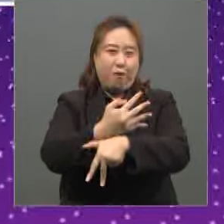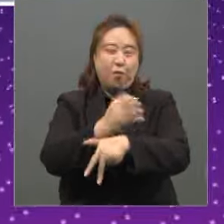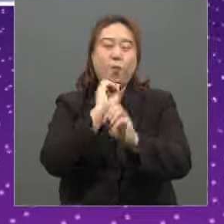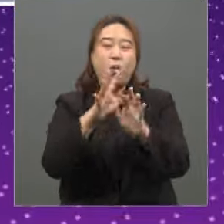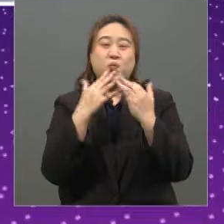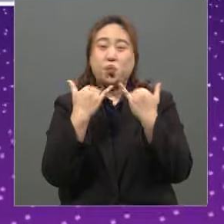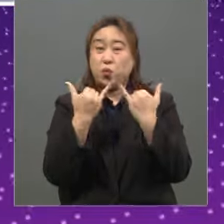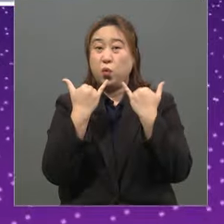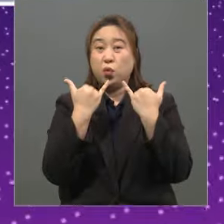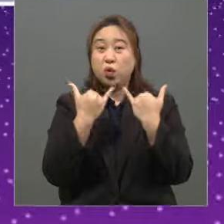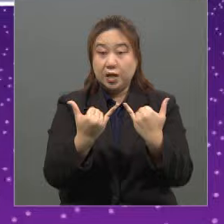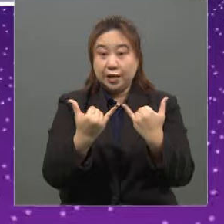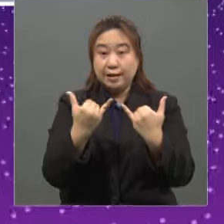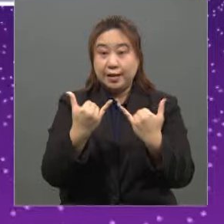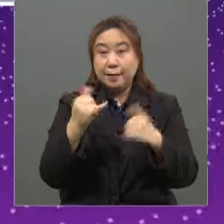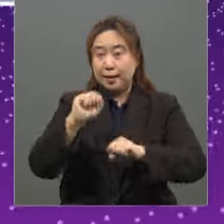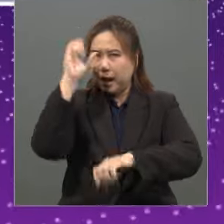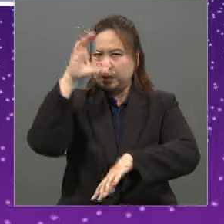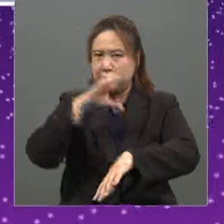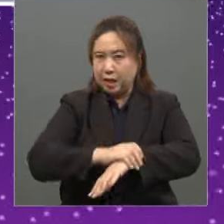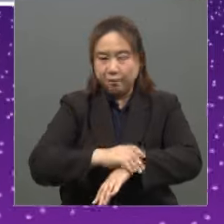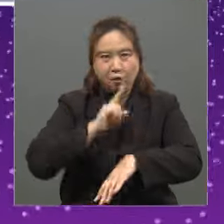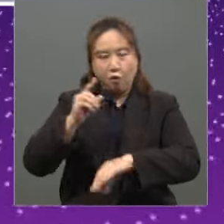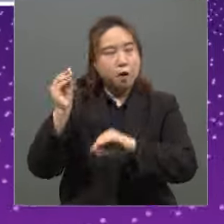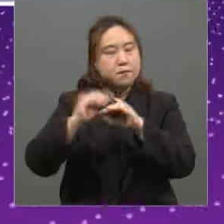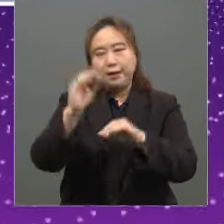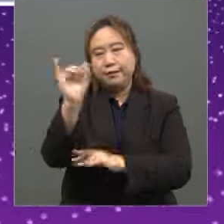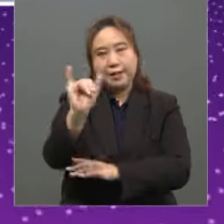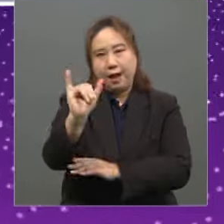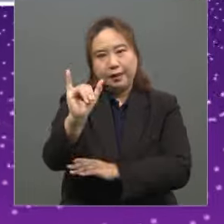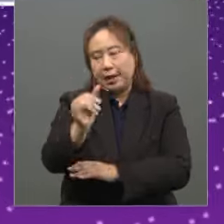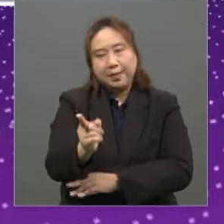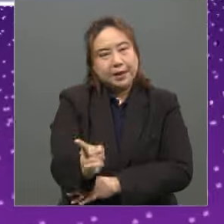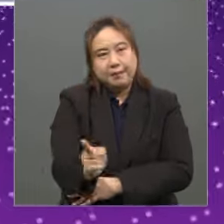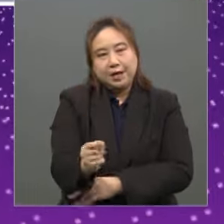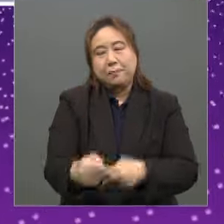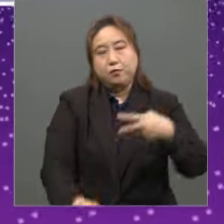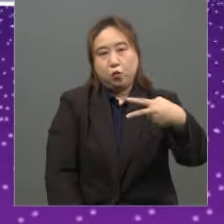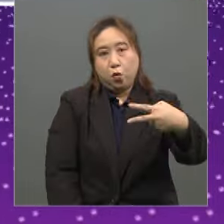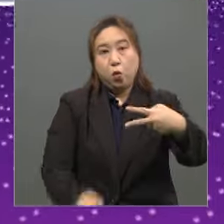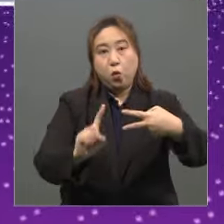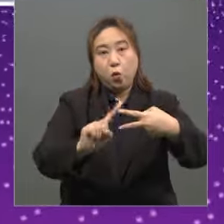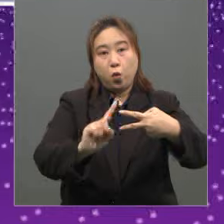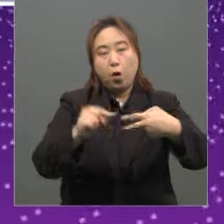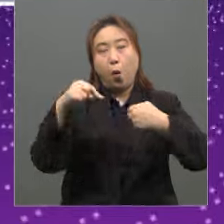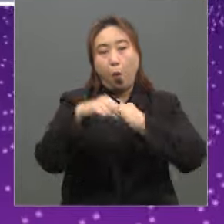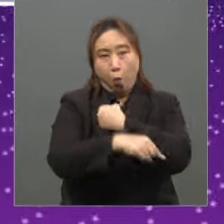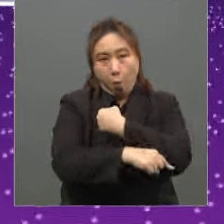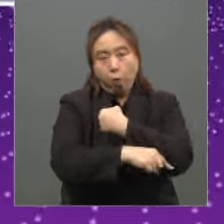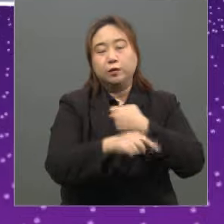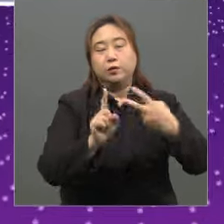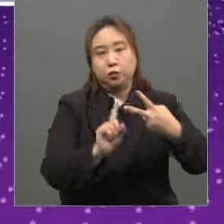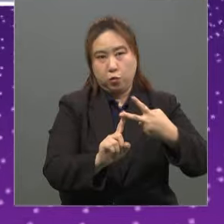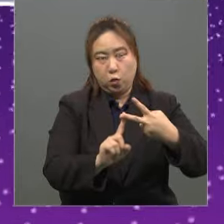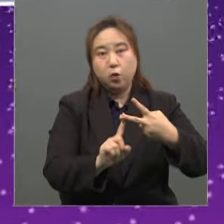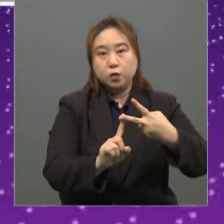นี้ยังไม่มีการออกหมายจับแล้วก็แจ้งข้อหาเพิ่มยังเป็นข้อหาเดิมอยู่2ข้อหาก็คือ1เรื่องของการช่อโกงพี่น้องประชาชนแล้วก็